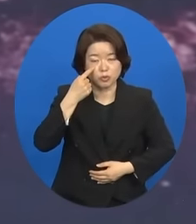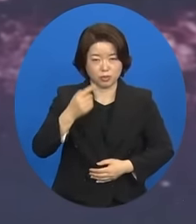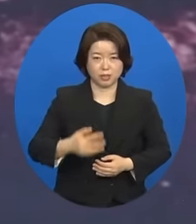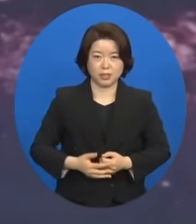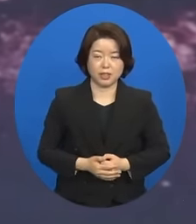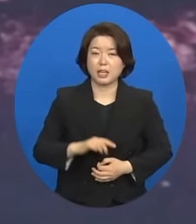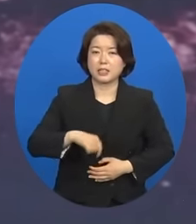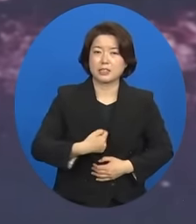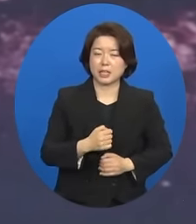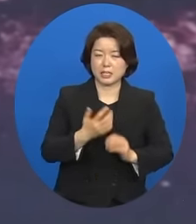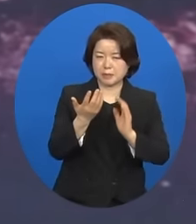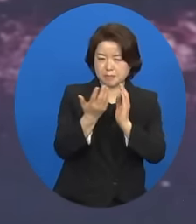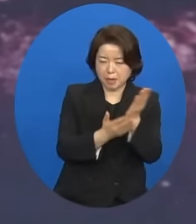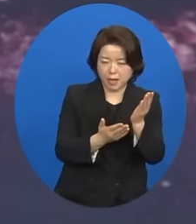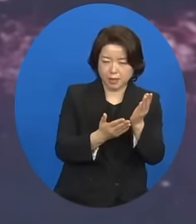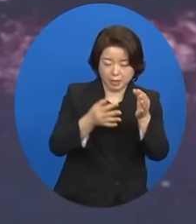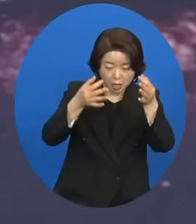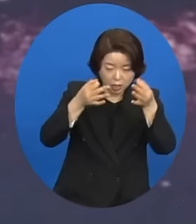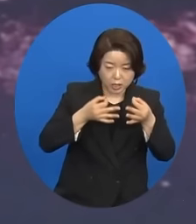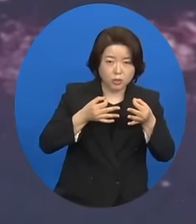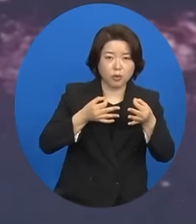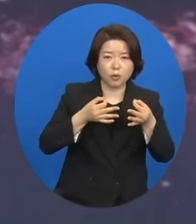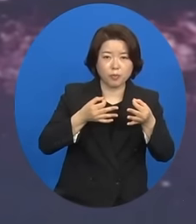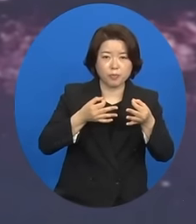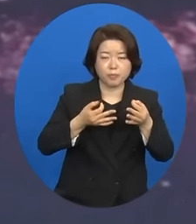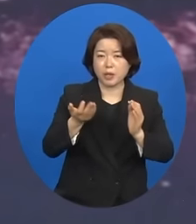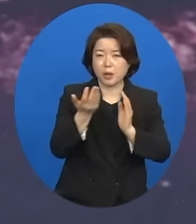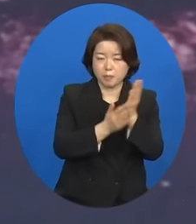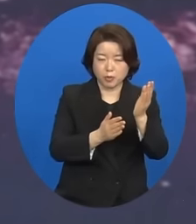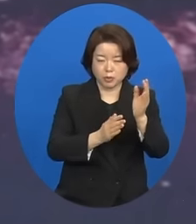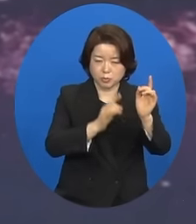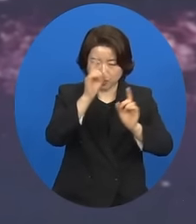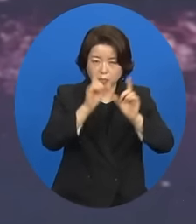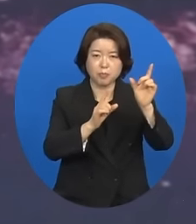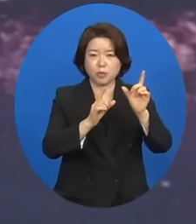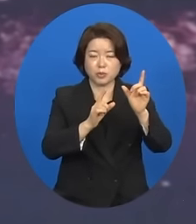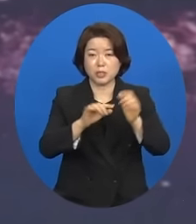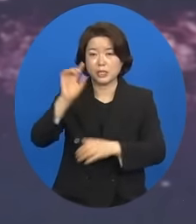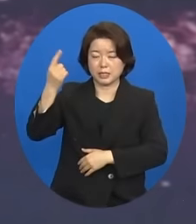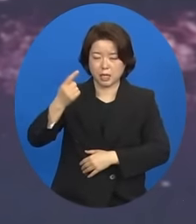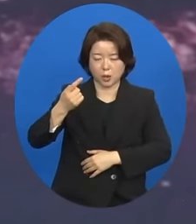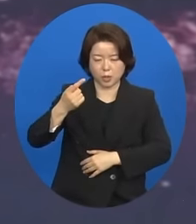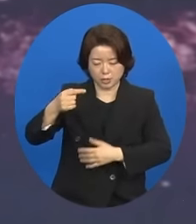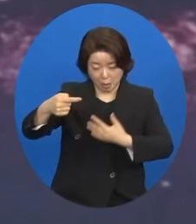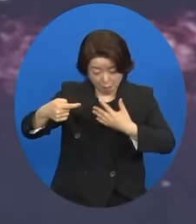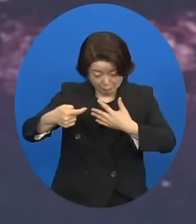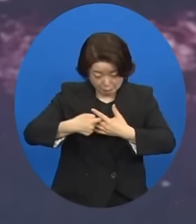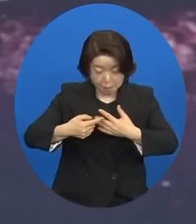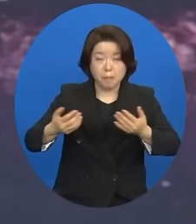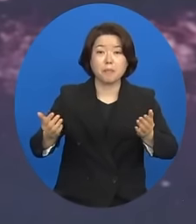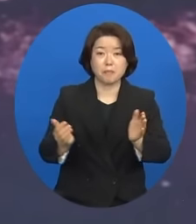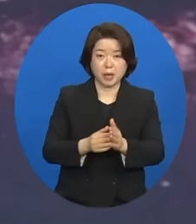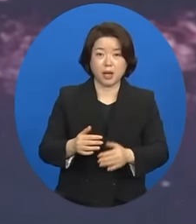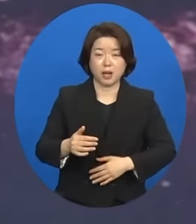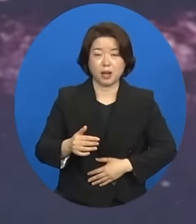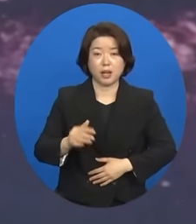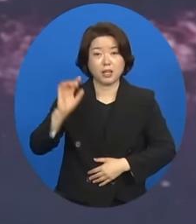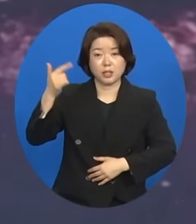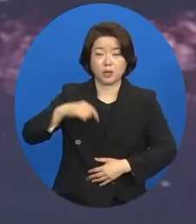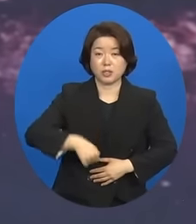자신의 모순적인 관점을 아 자신의 모순적인 모습을 다윗은 봤기 때문에 그래요 다윗이 자신의 모순을